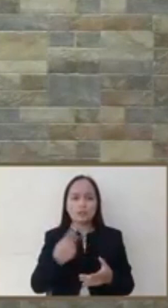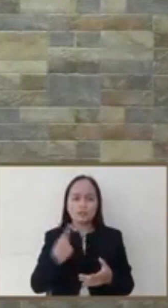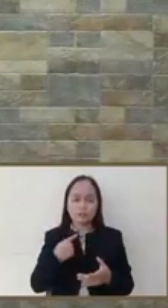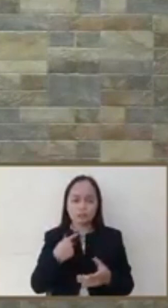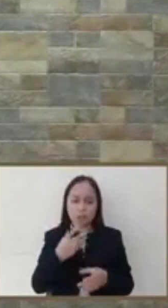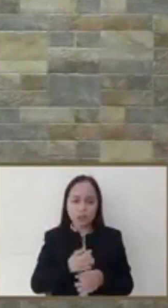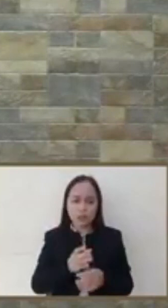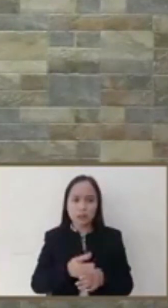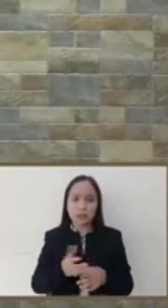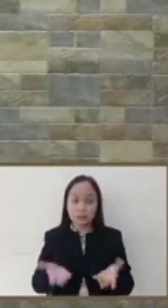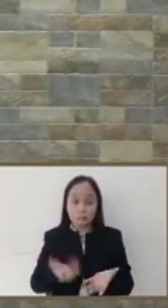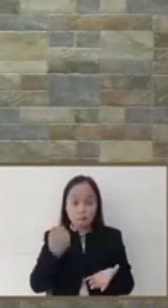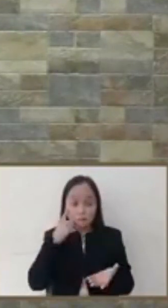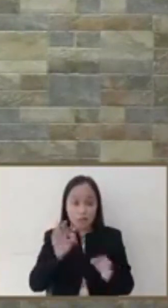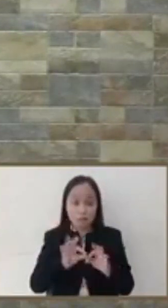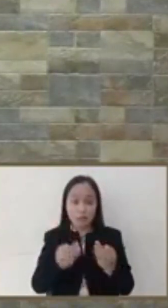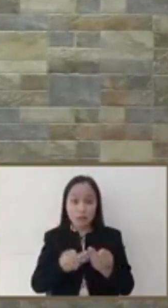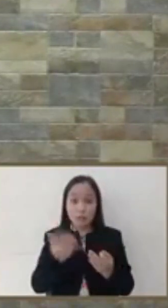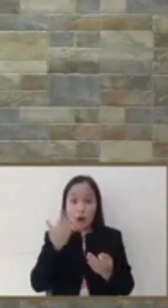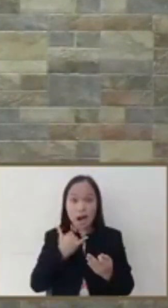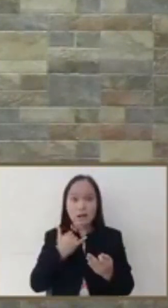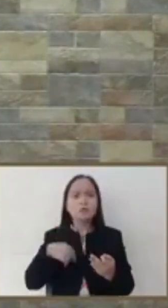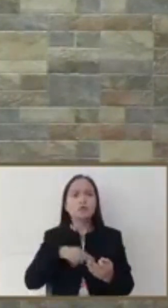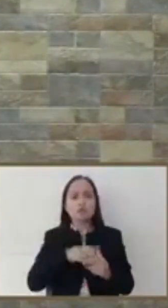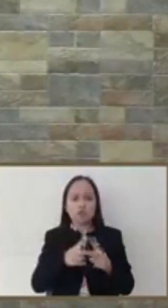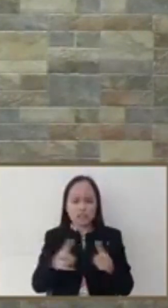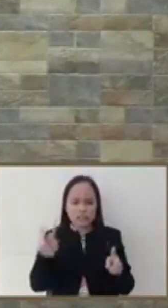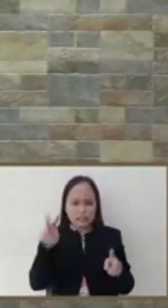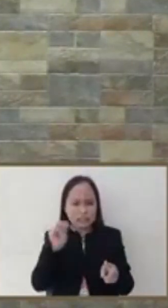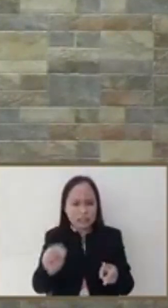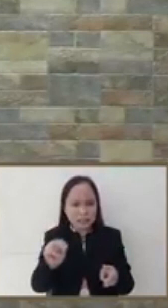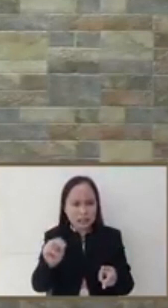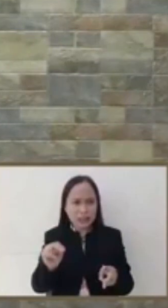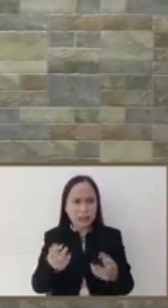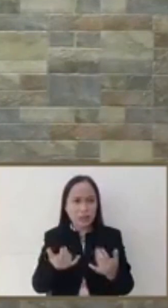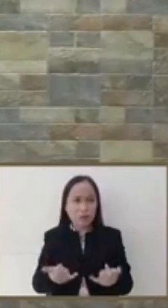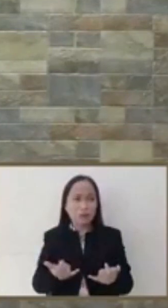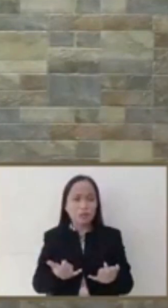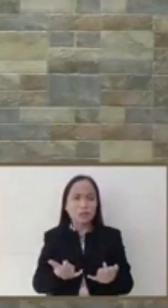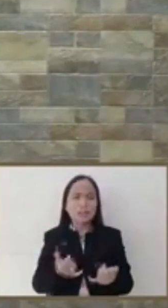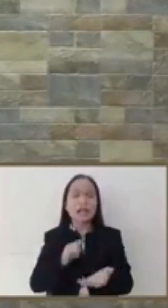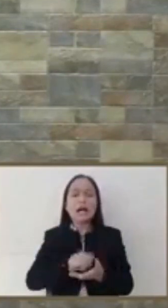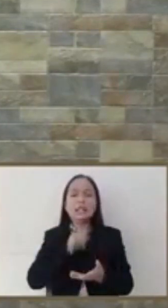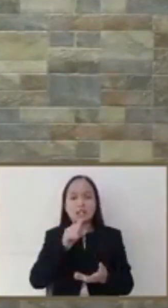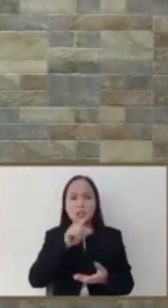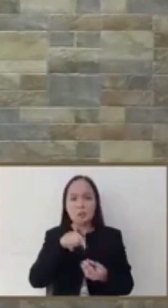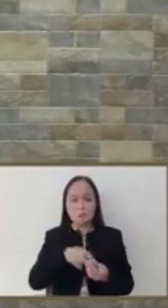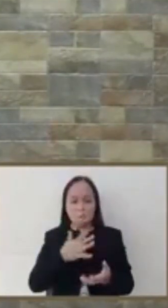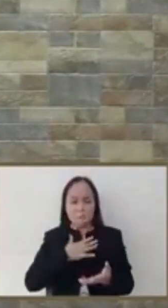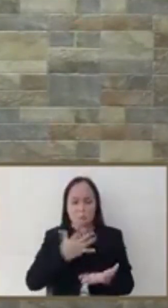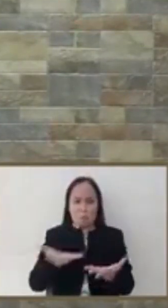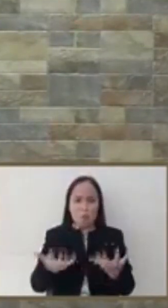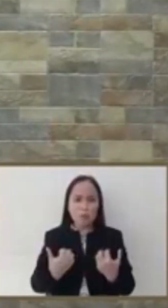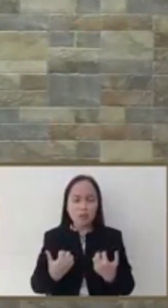mean, sa ngayon, lalo na po sa ngayon, mga patid, kailangan na po yan, necessity po yan ngayon. Hindi po yan luxury.